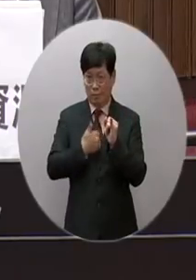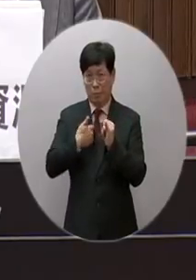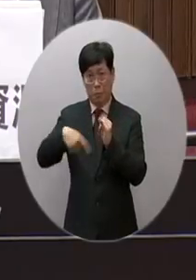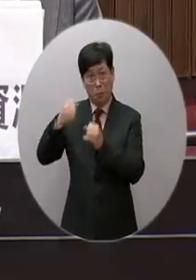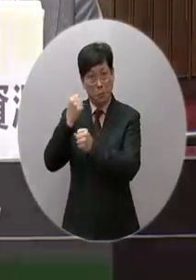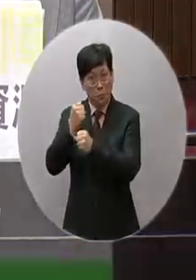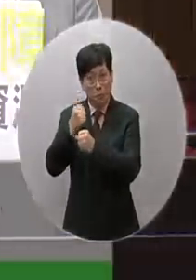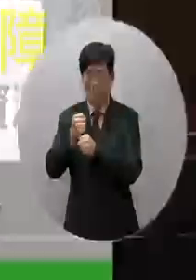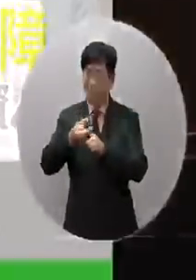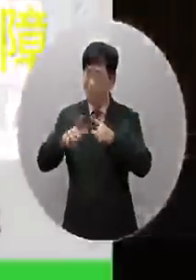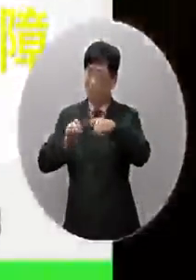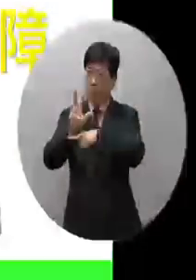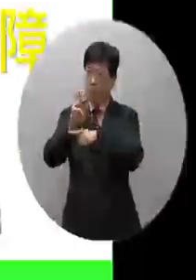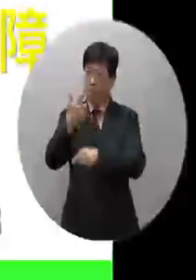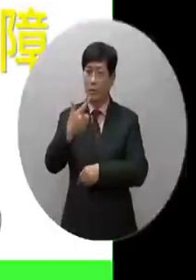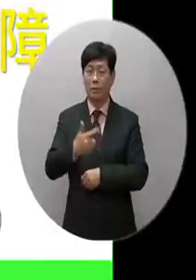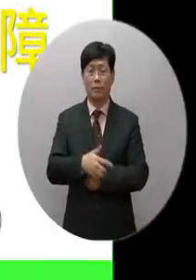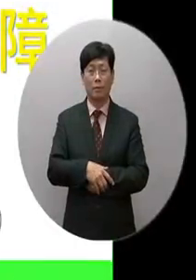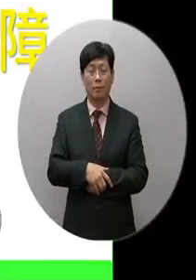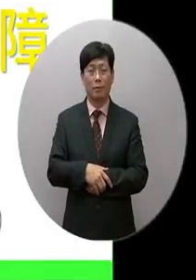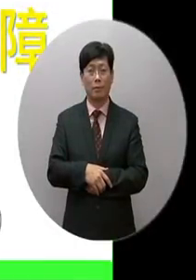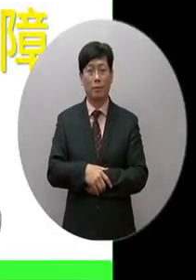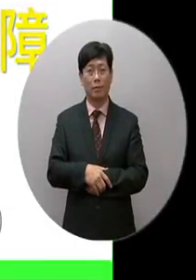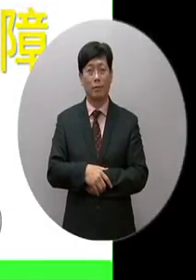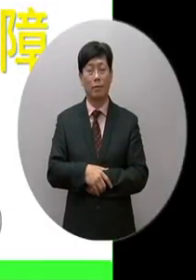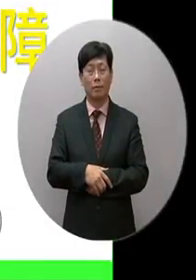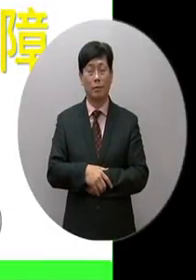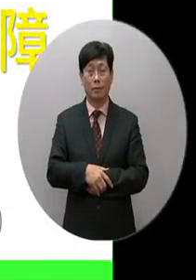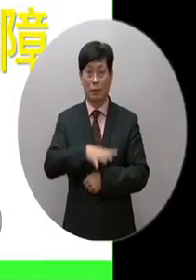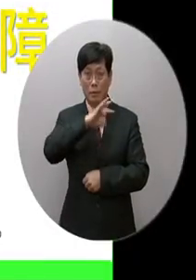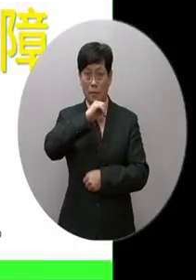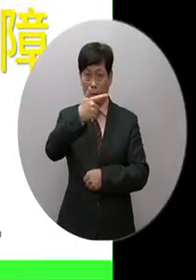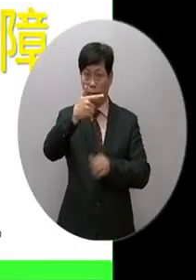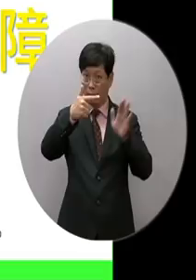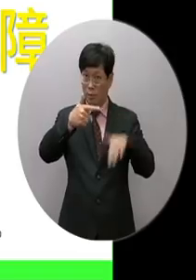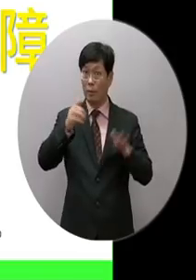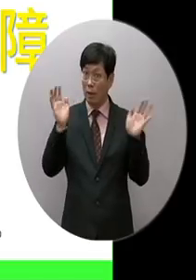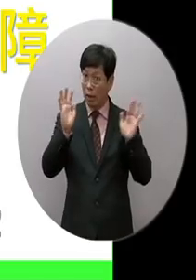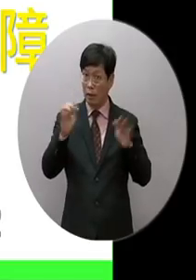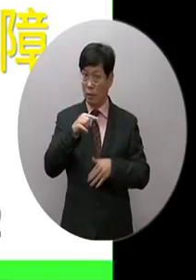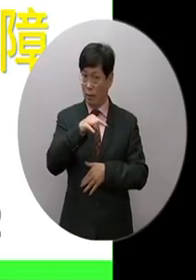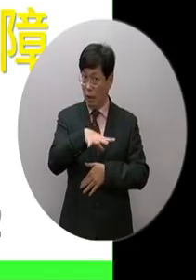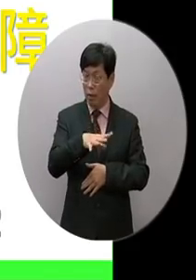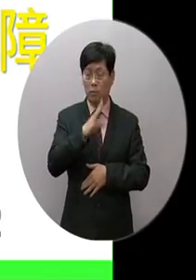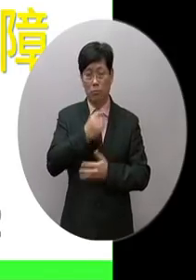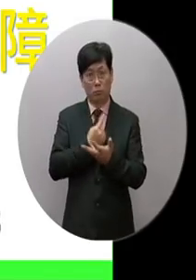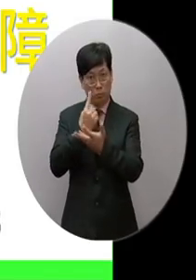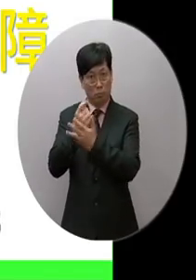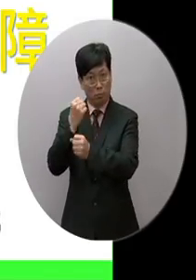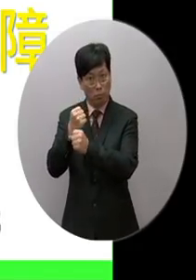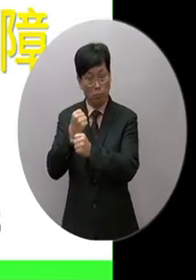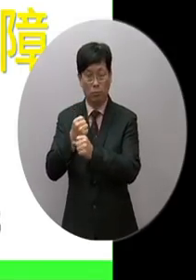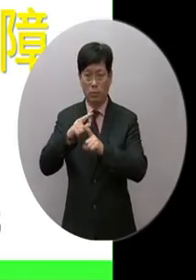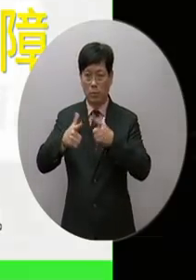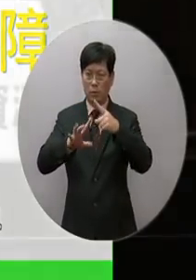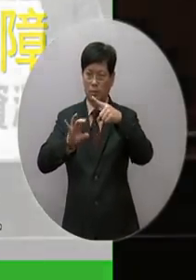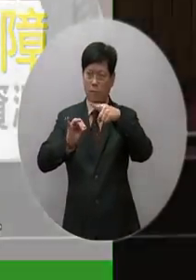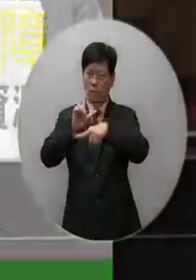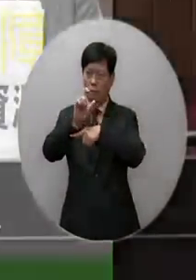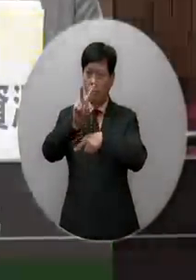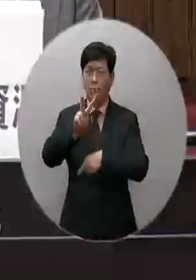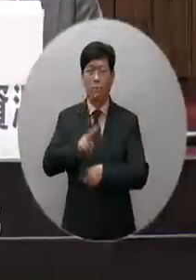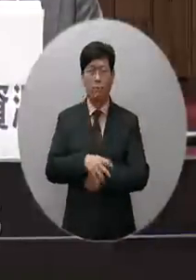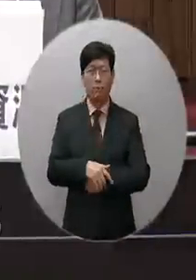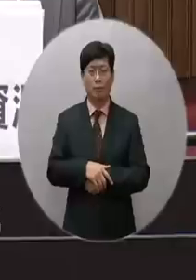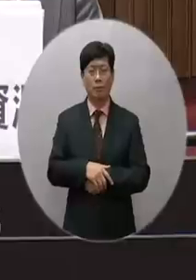是超过76%，那有6岁以下子女的妇女劳产率是62%啦。